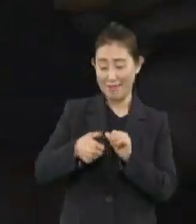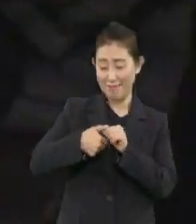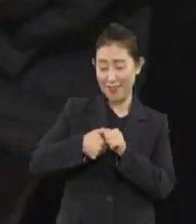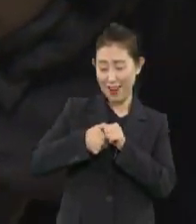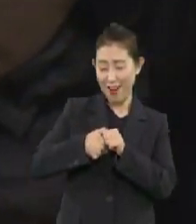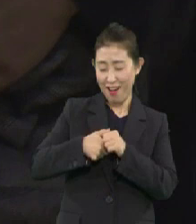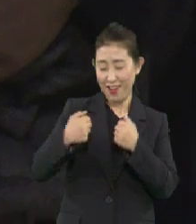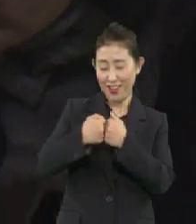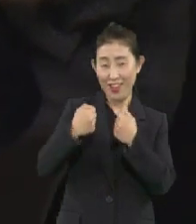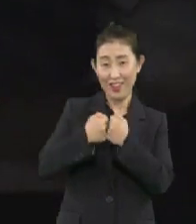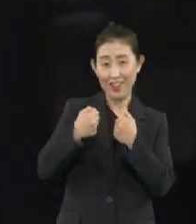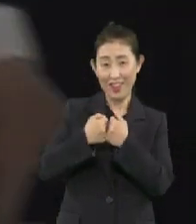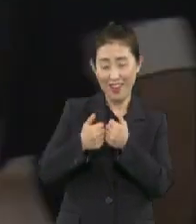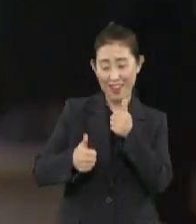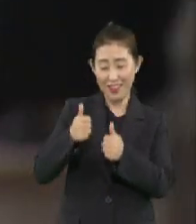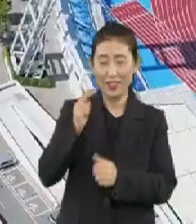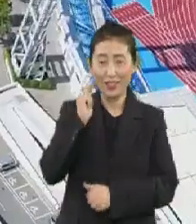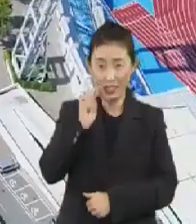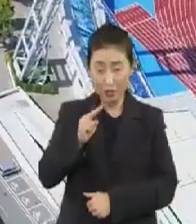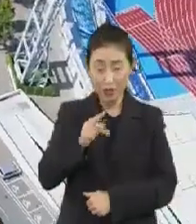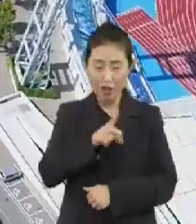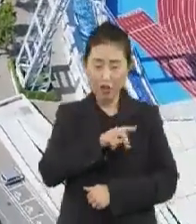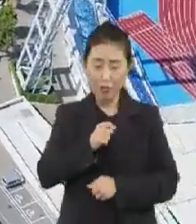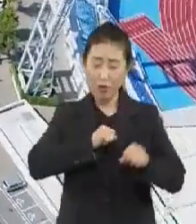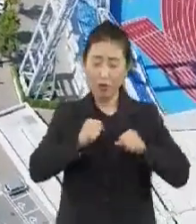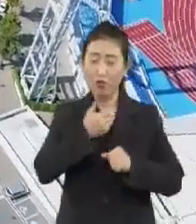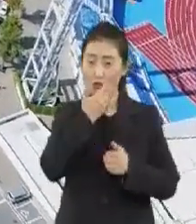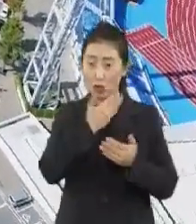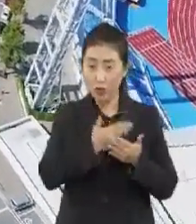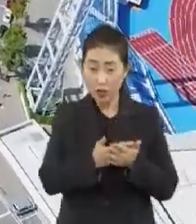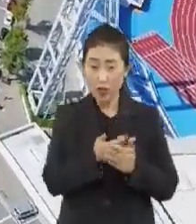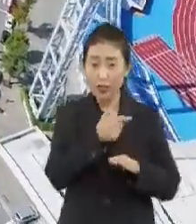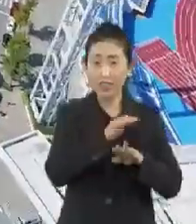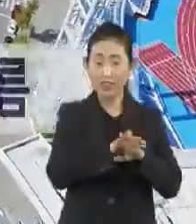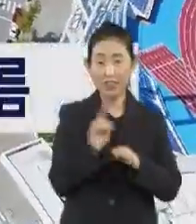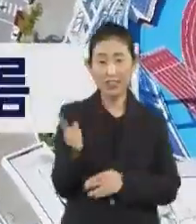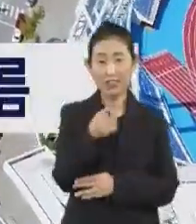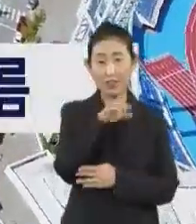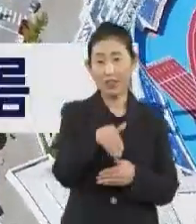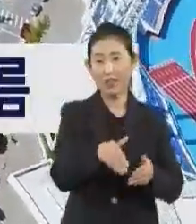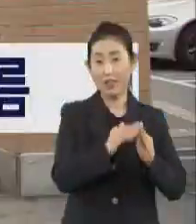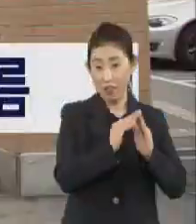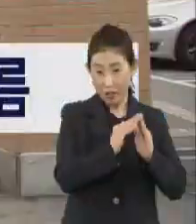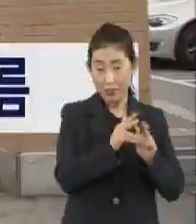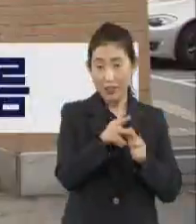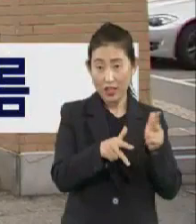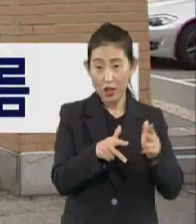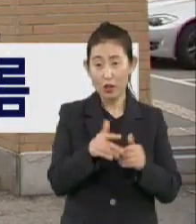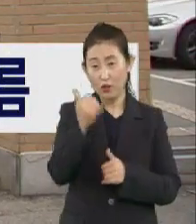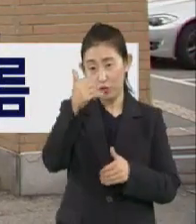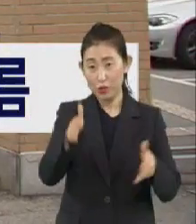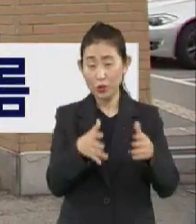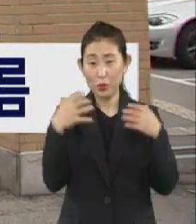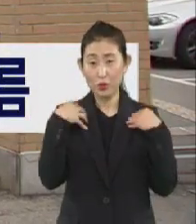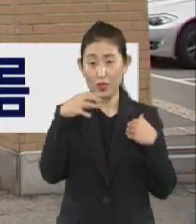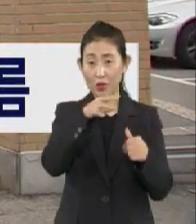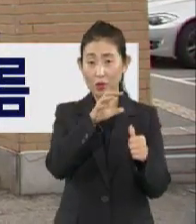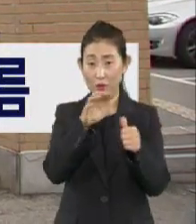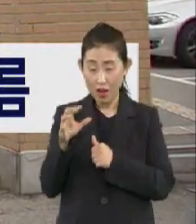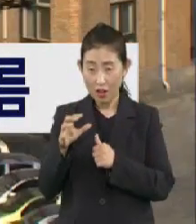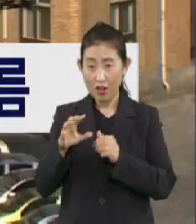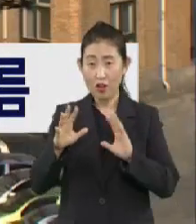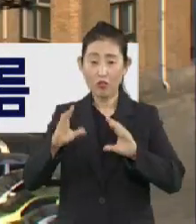지역 정치권의 협조가 요구됩니다. 대전은 새 야구장인 대전 베이스볼 드림파크와 옛 충남도청을